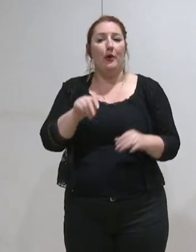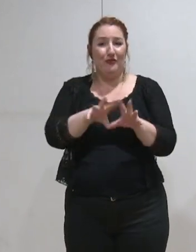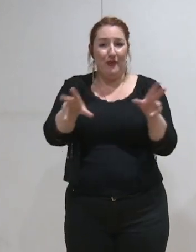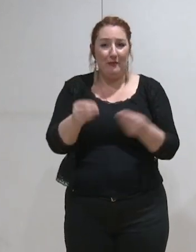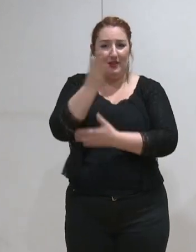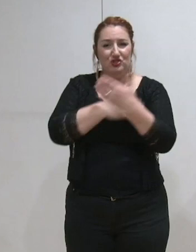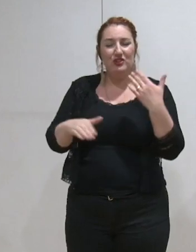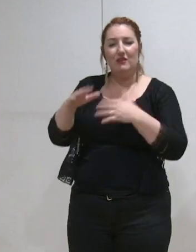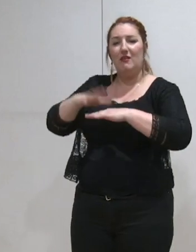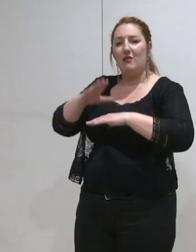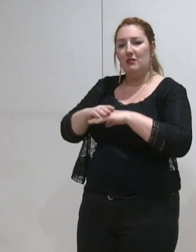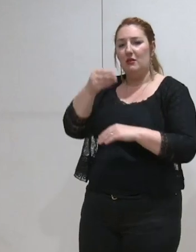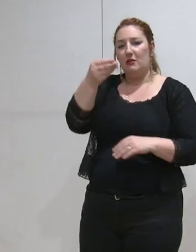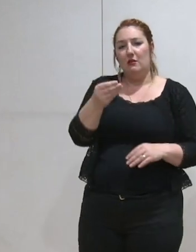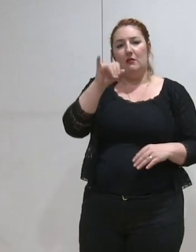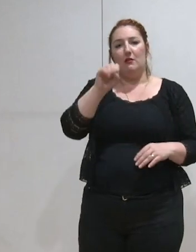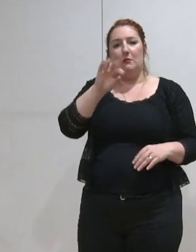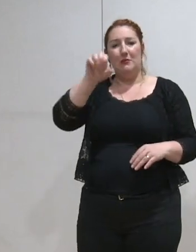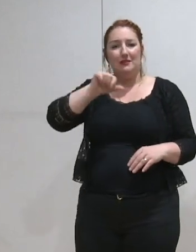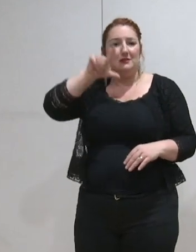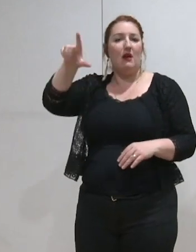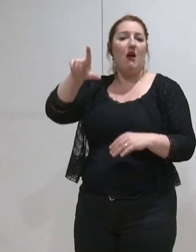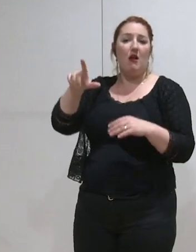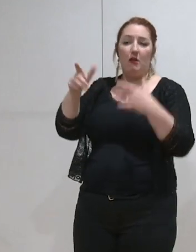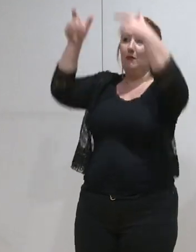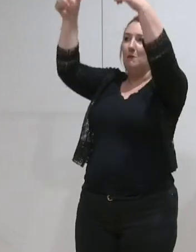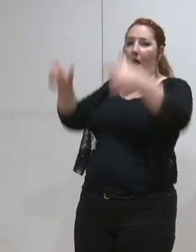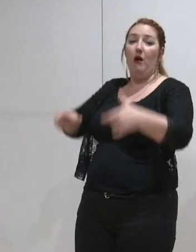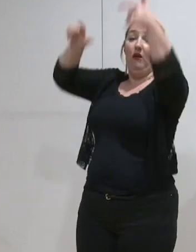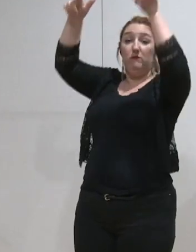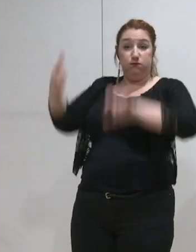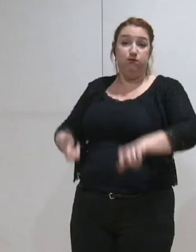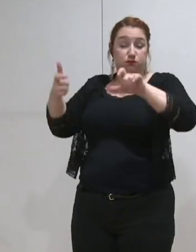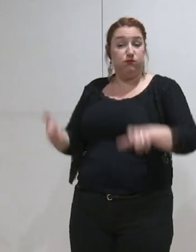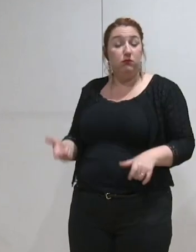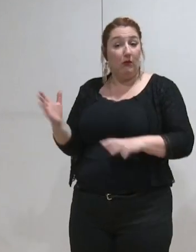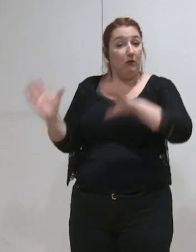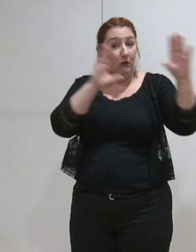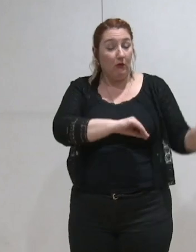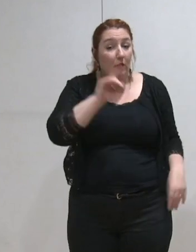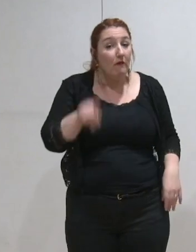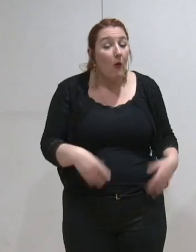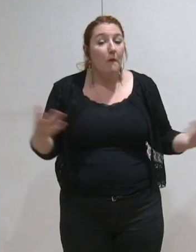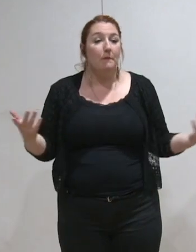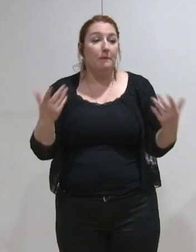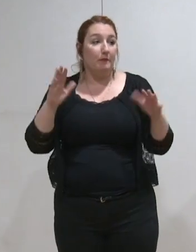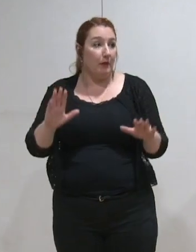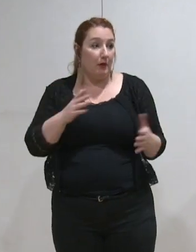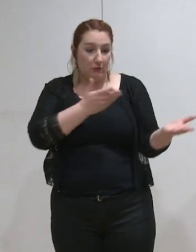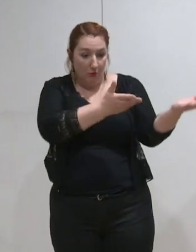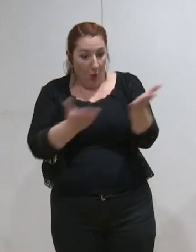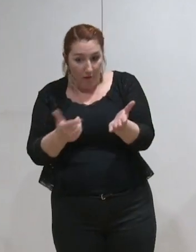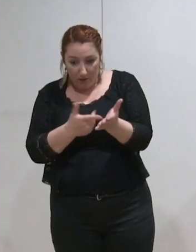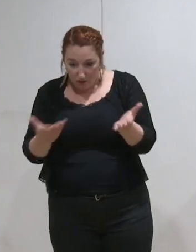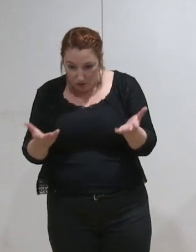anatool France amistral mais il y en aura d'autres qui vont nécessiter des stratégies de reconstitution de l'offre pour lesquelles aujourd'hui nous n'avons pas